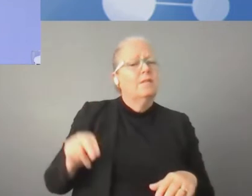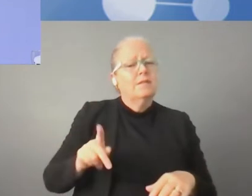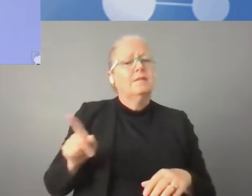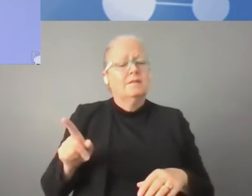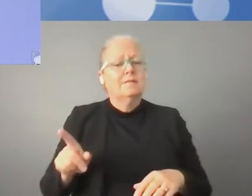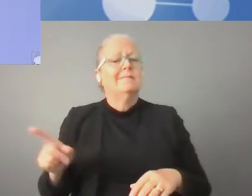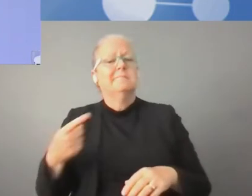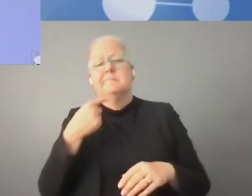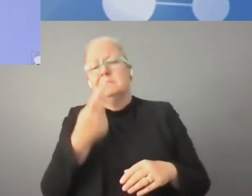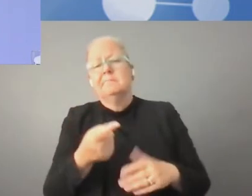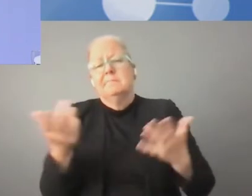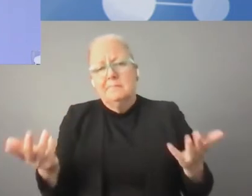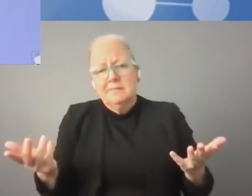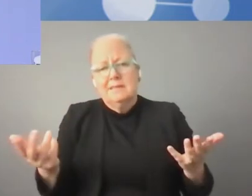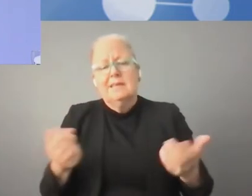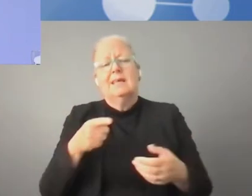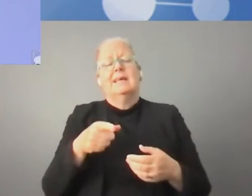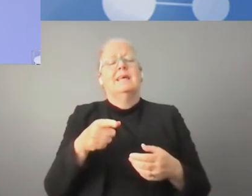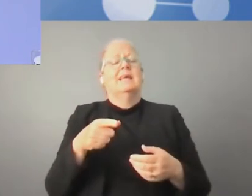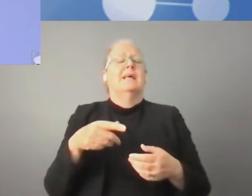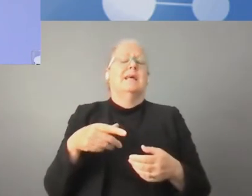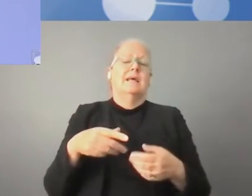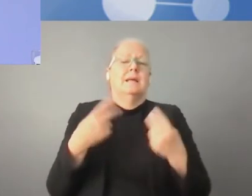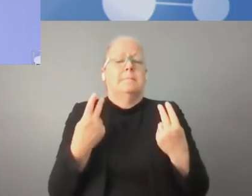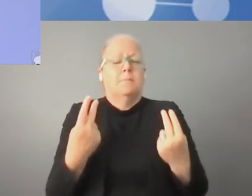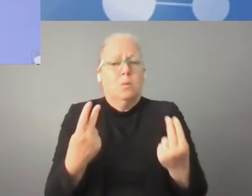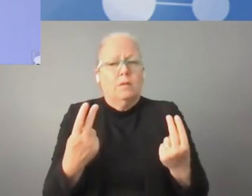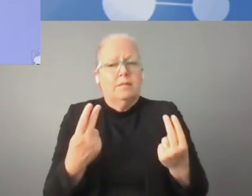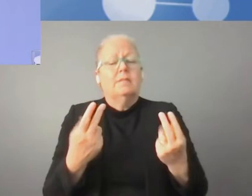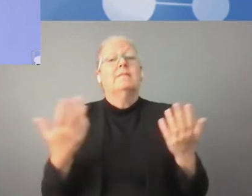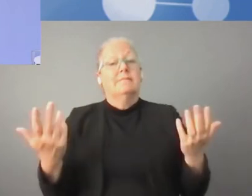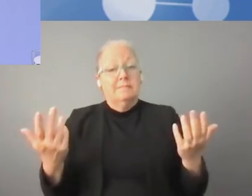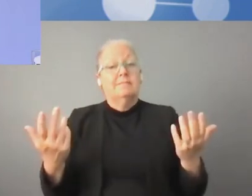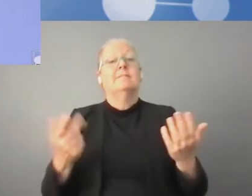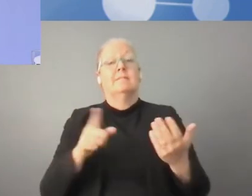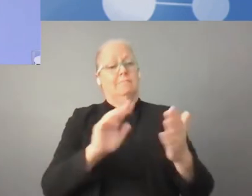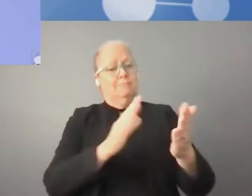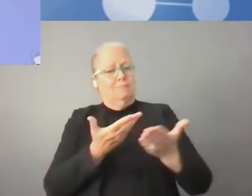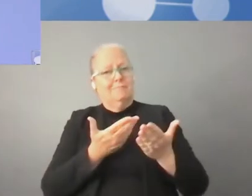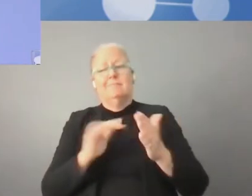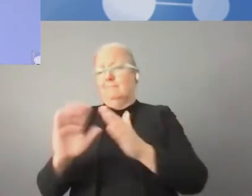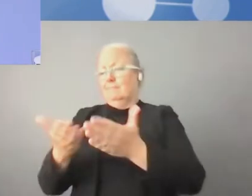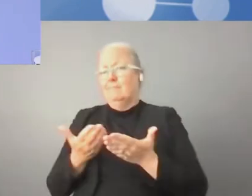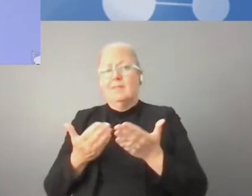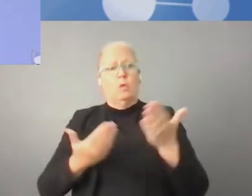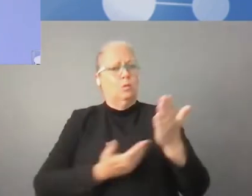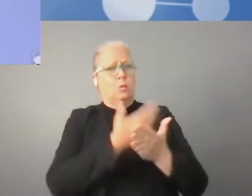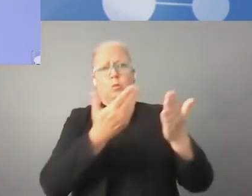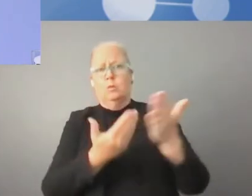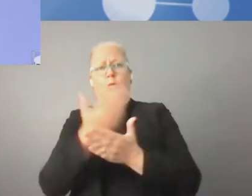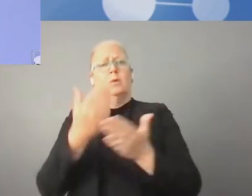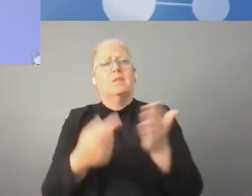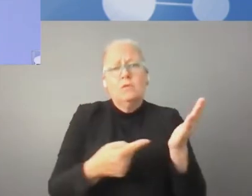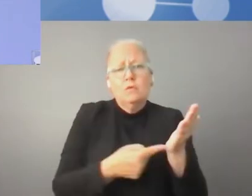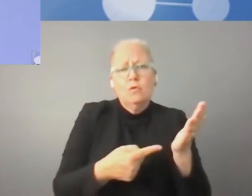波兰政府官员的一些建议，我们也听到了我们的发言人和联合国